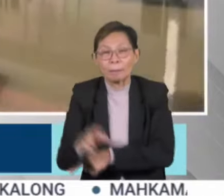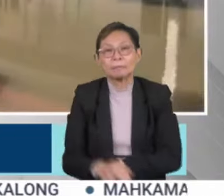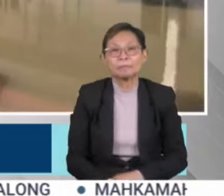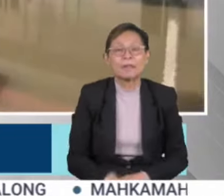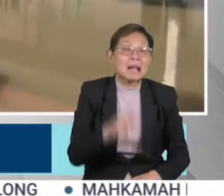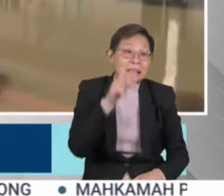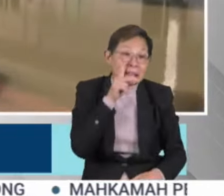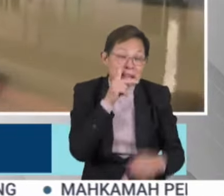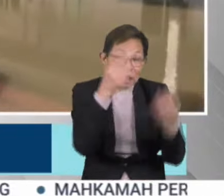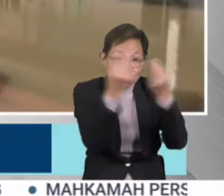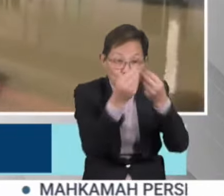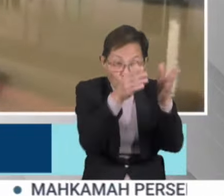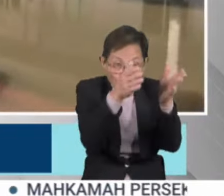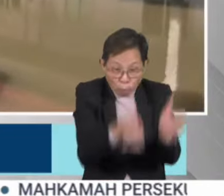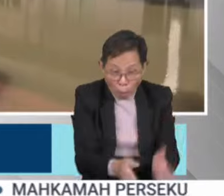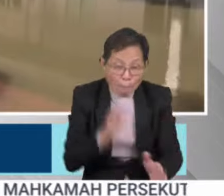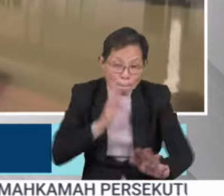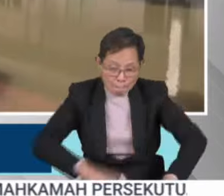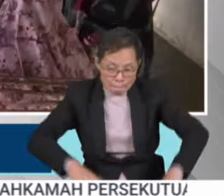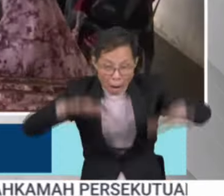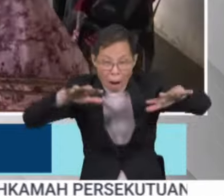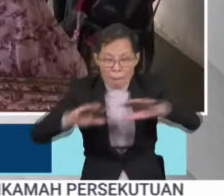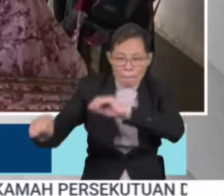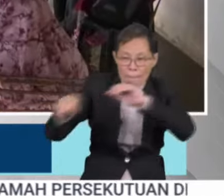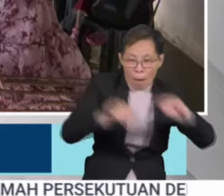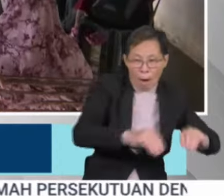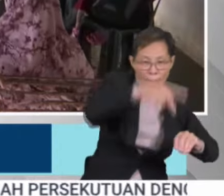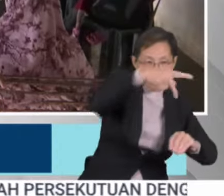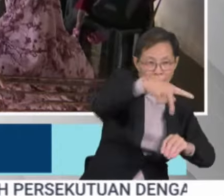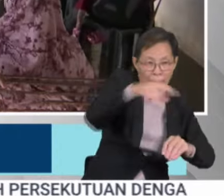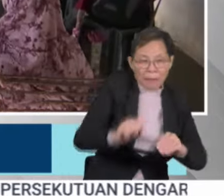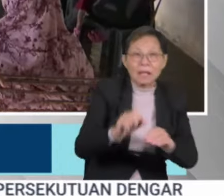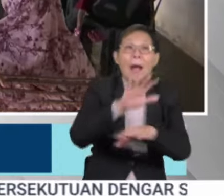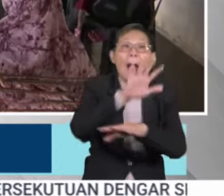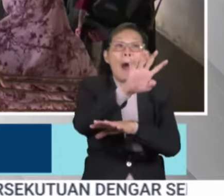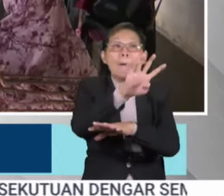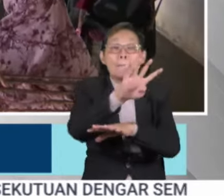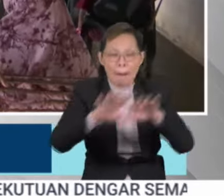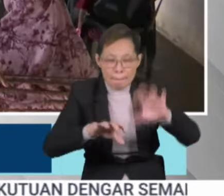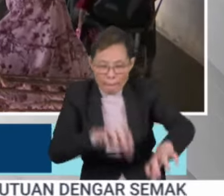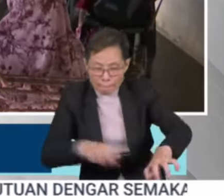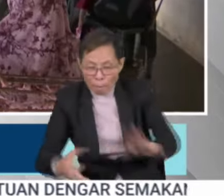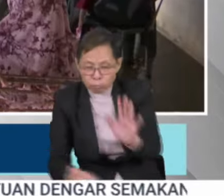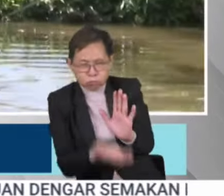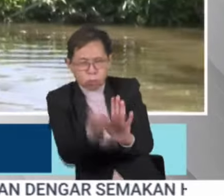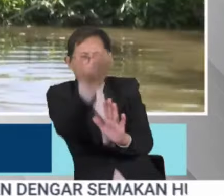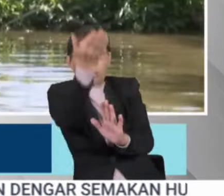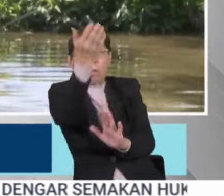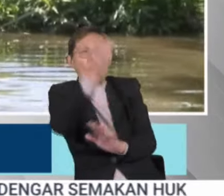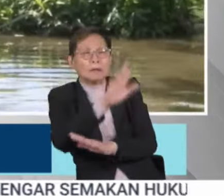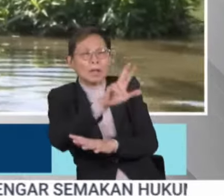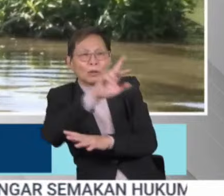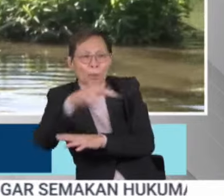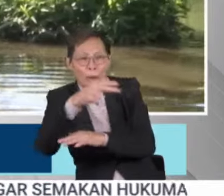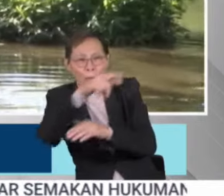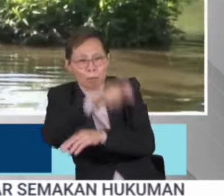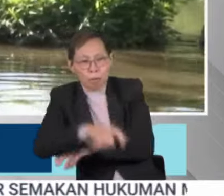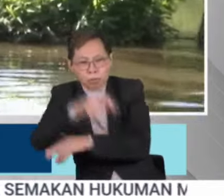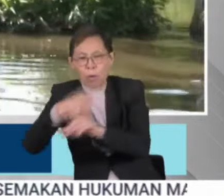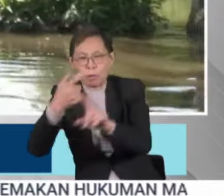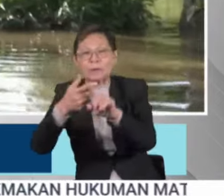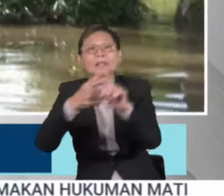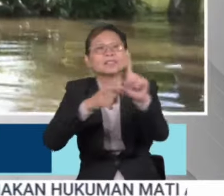Berbanding di Kedah, jumlah penduduk terjejas banjir yang dipindahkan ke PPS di 4 daerah terus meningkat. Kira-kira 3,000 penduduk